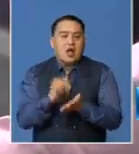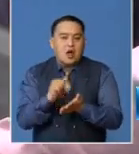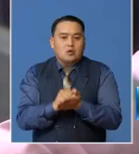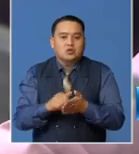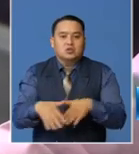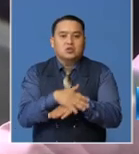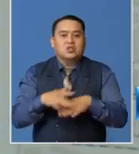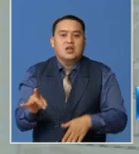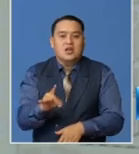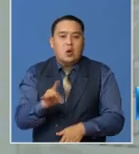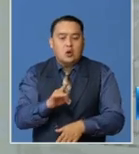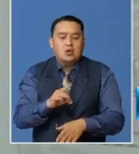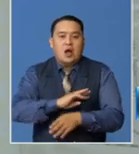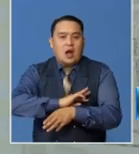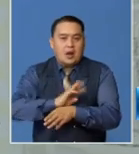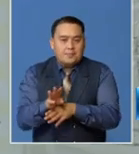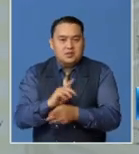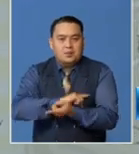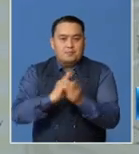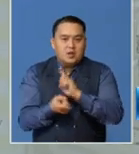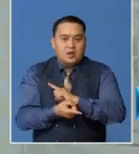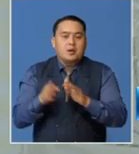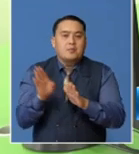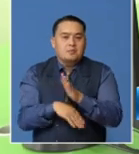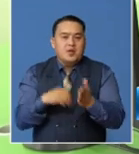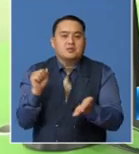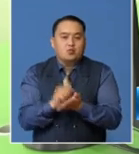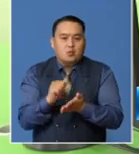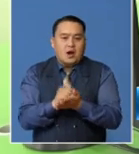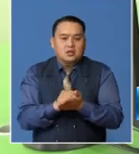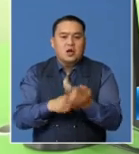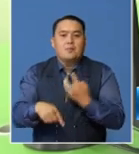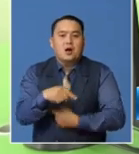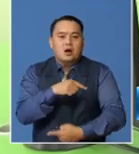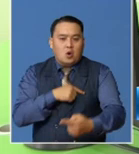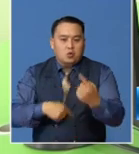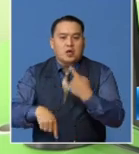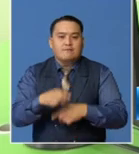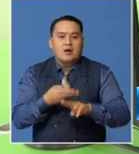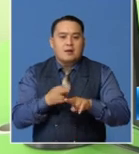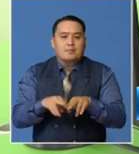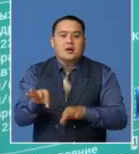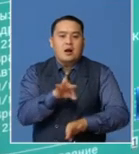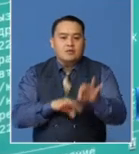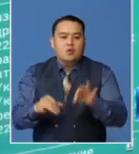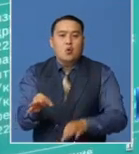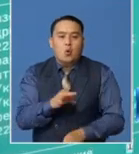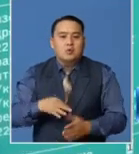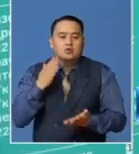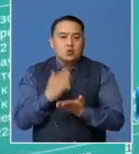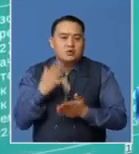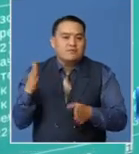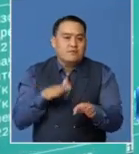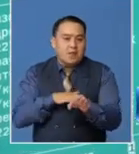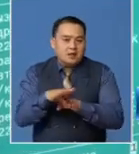жителей региона а также обеспечит переход на безбумажный документооборот что касается действующих проектов то сейчас в области довольно успешно